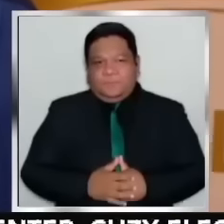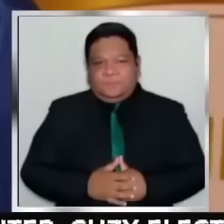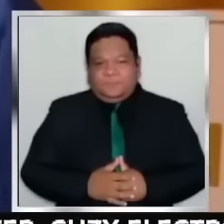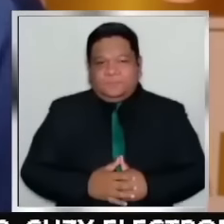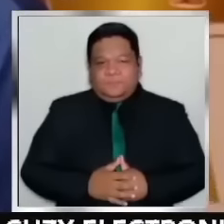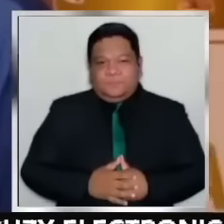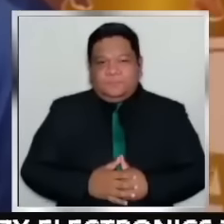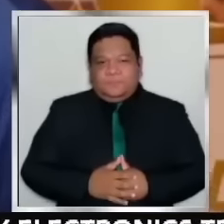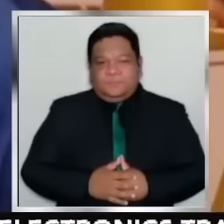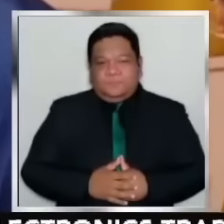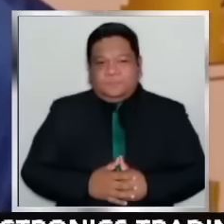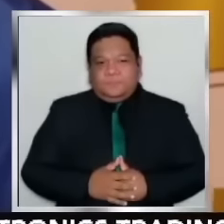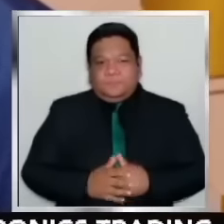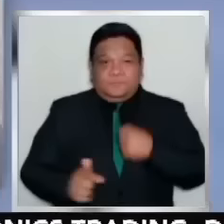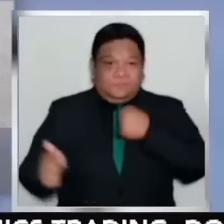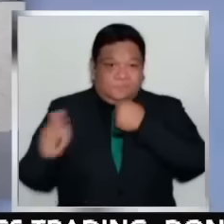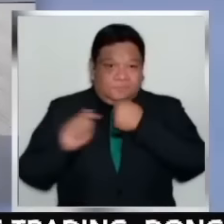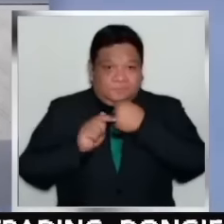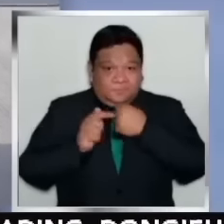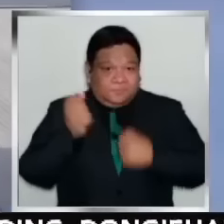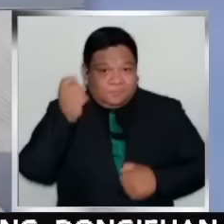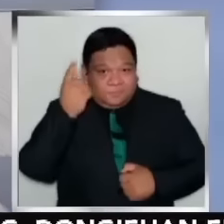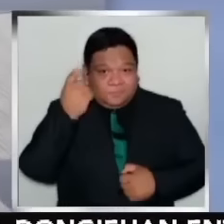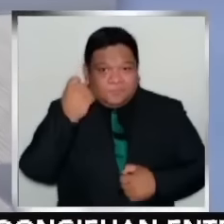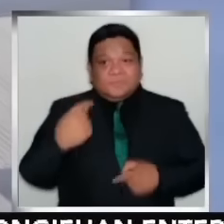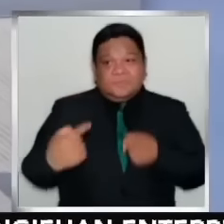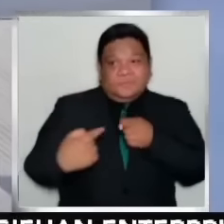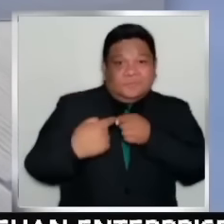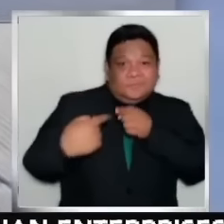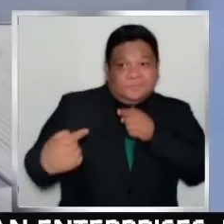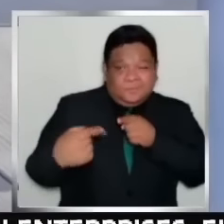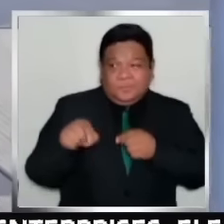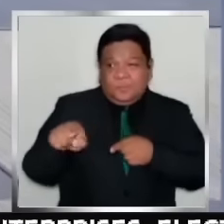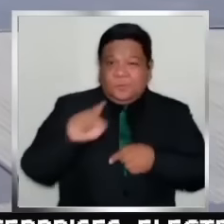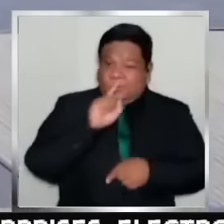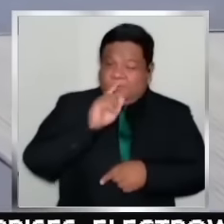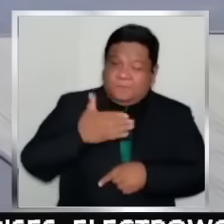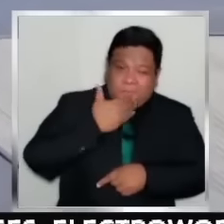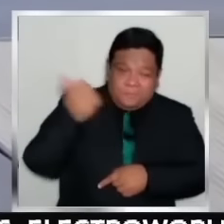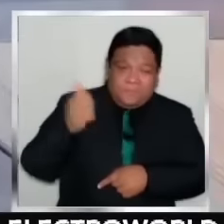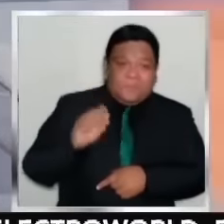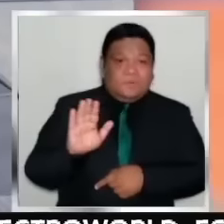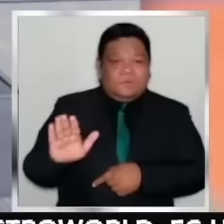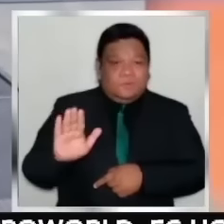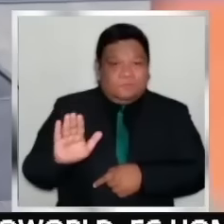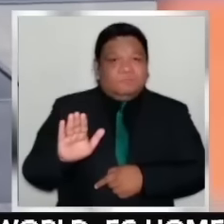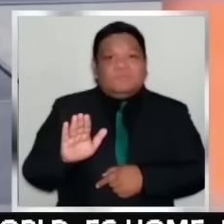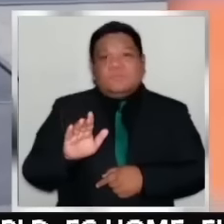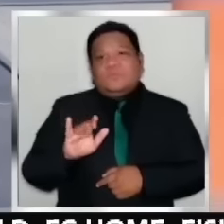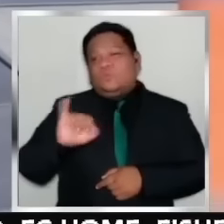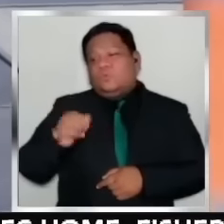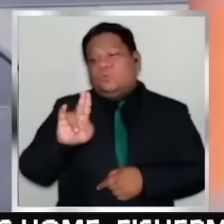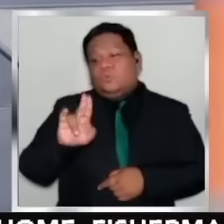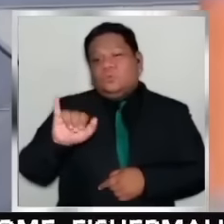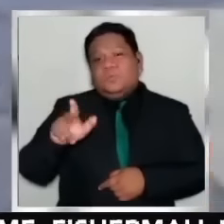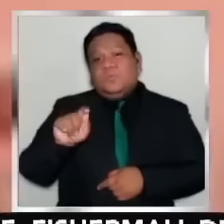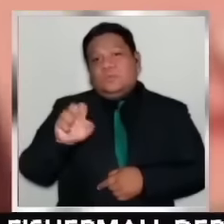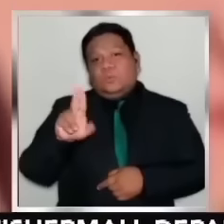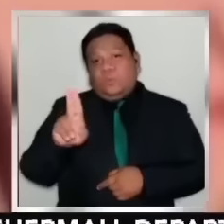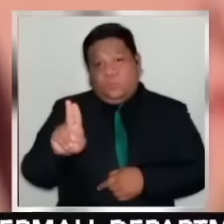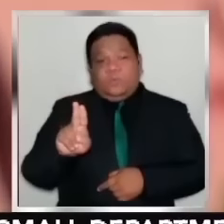Kahit kalaban ang itinuturing na isa sa pinakamagaling sa buong mundo sa Niwaza 53 kilograms division ng Jiu-Jitsu, hindi nagpatinag si Kyla